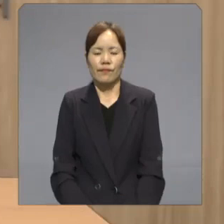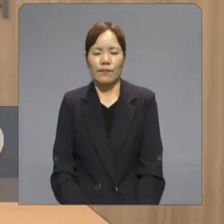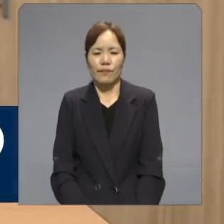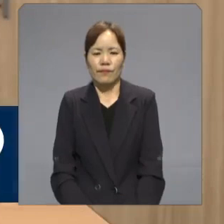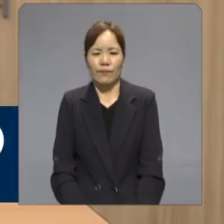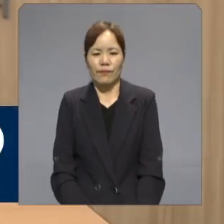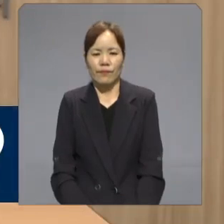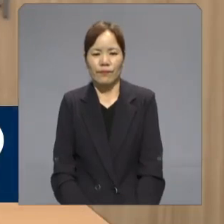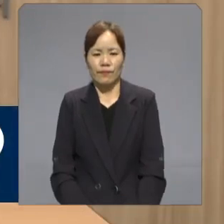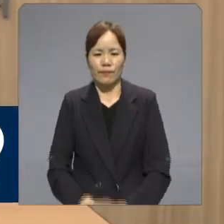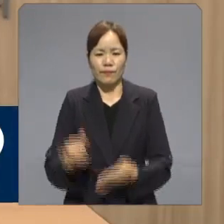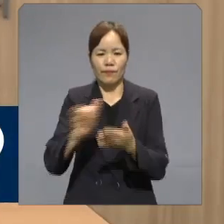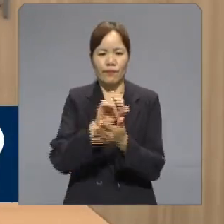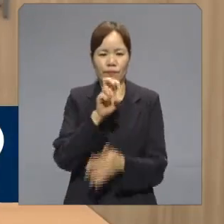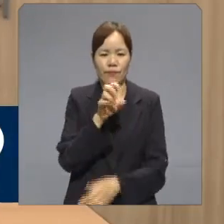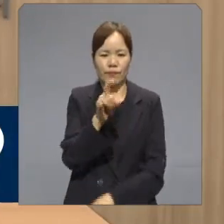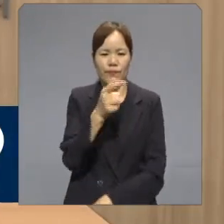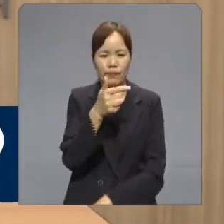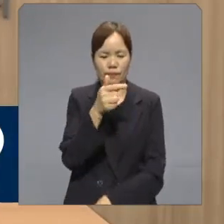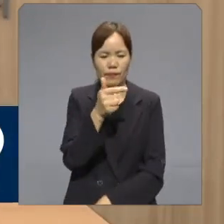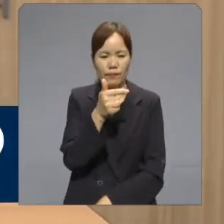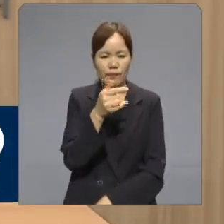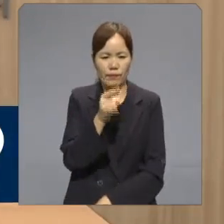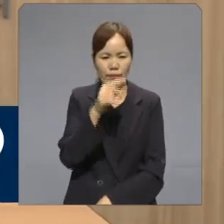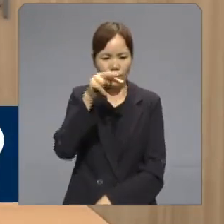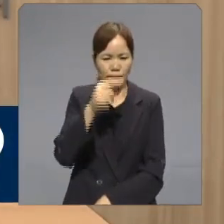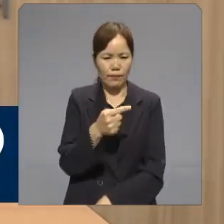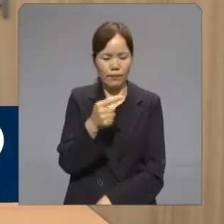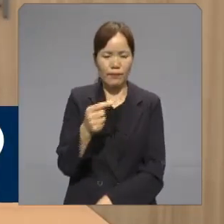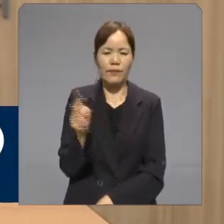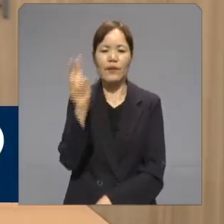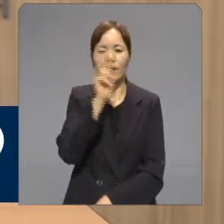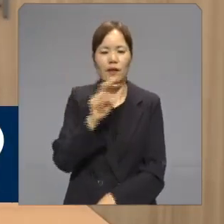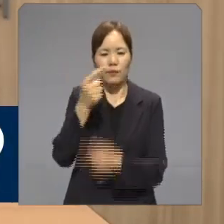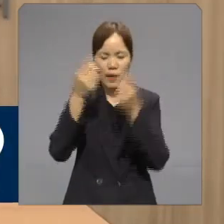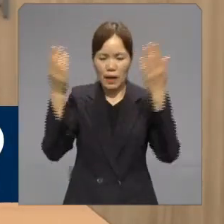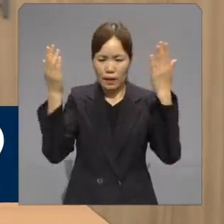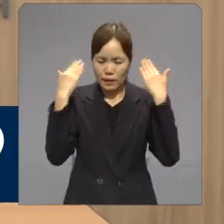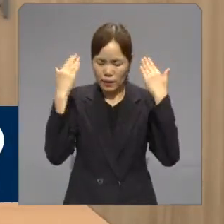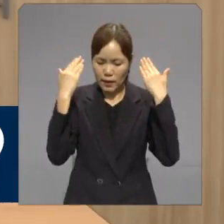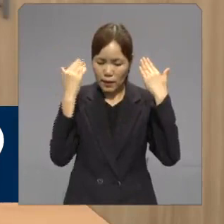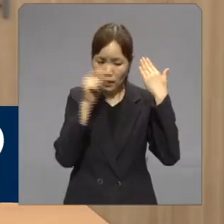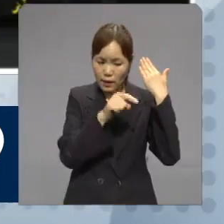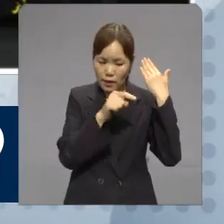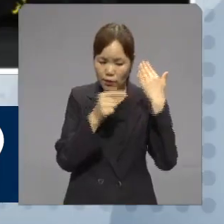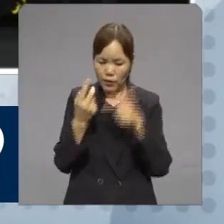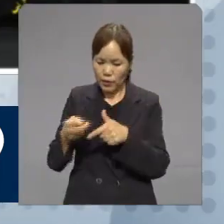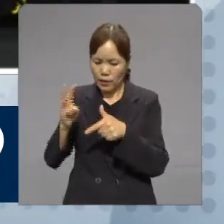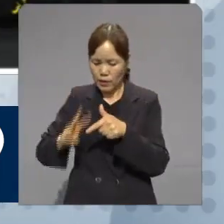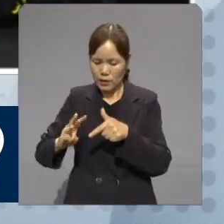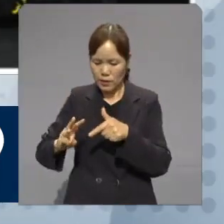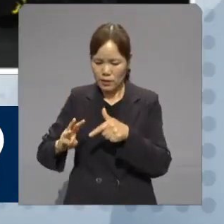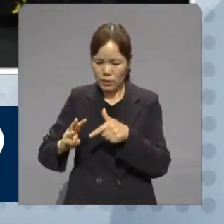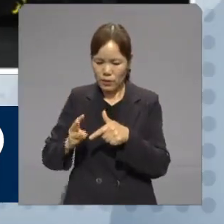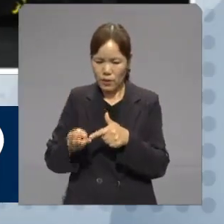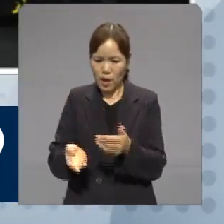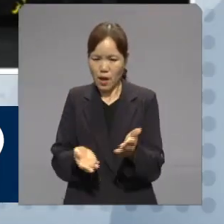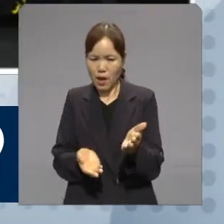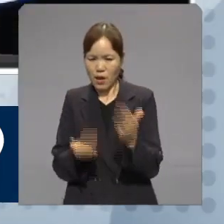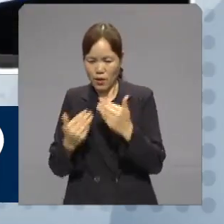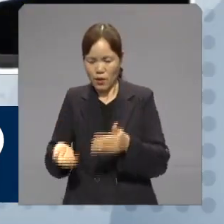주신다면요네 뉴욕 맨하탄에 있는 매너스 음대를 인천 글로벌 캠퍼스에